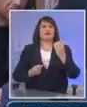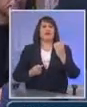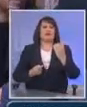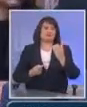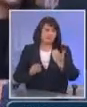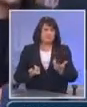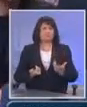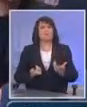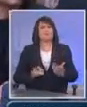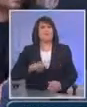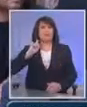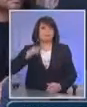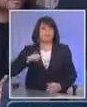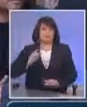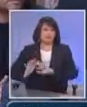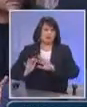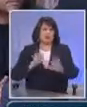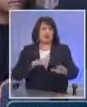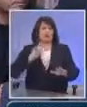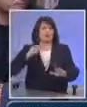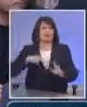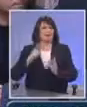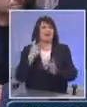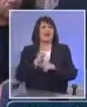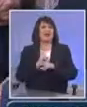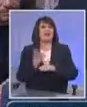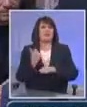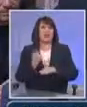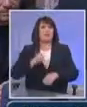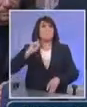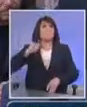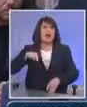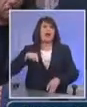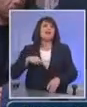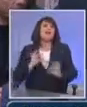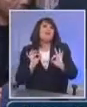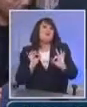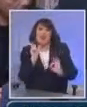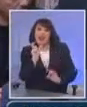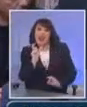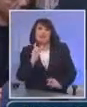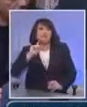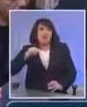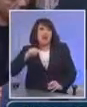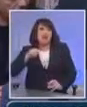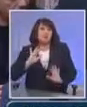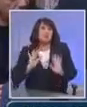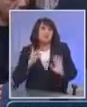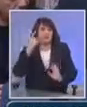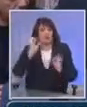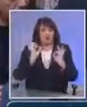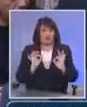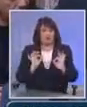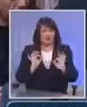μεταναστών, παρανόμων μεταναστών, παρατύπων όπως τους λέτε, ποια παρατυπία είναι αυτή δεν γνωρίζω ακριβώς, και έχουμε